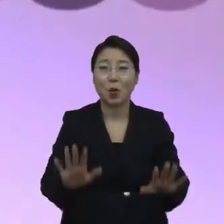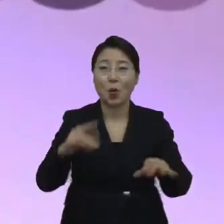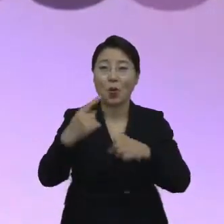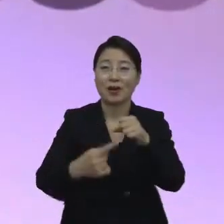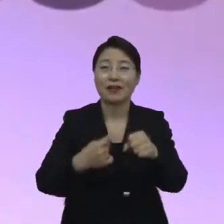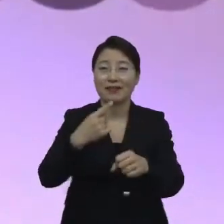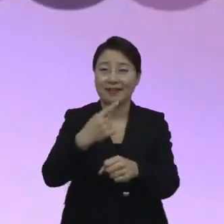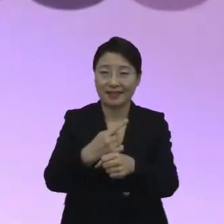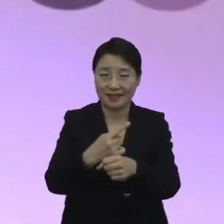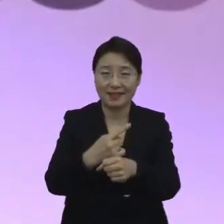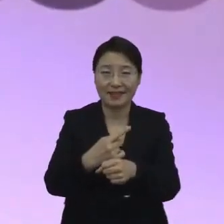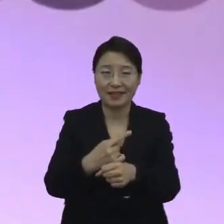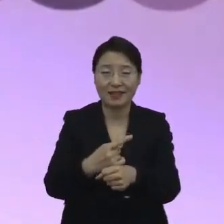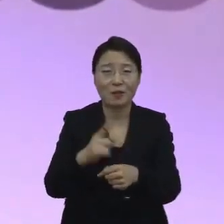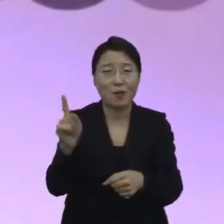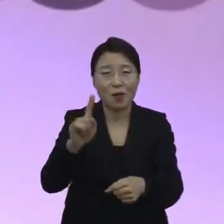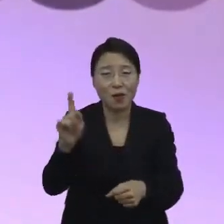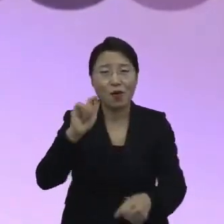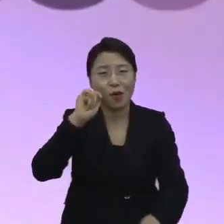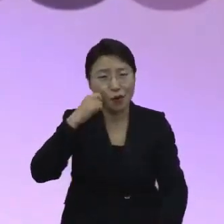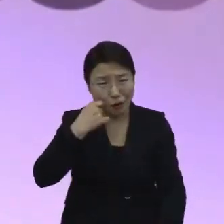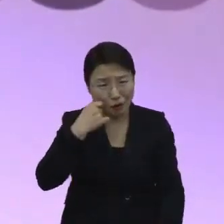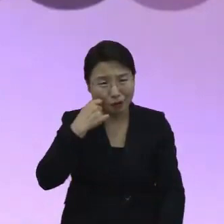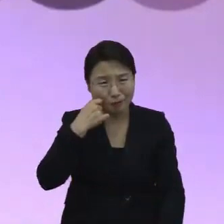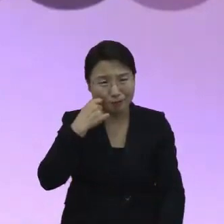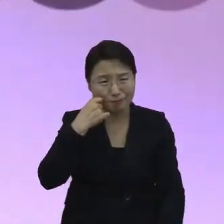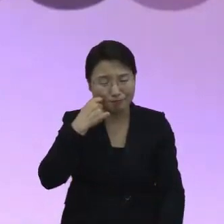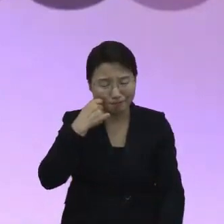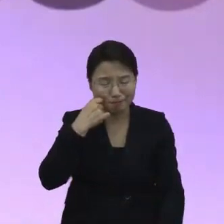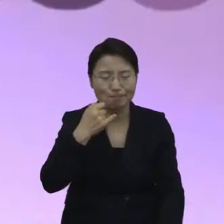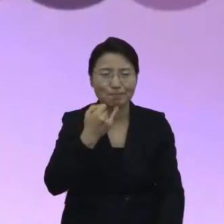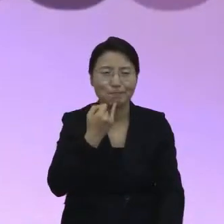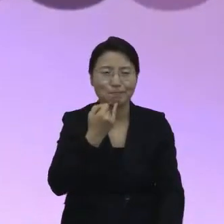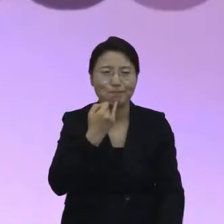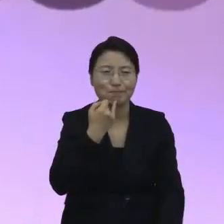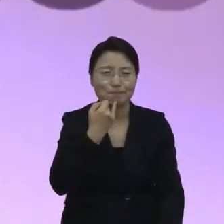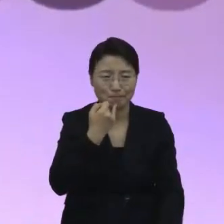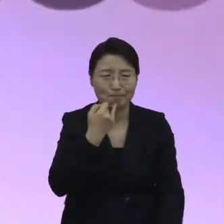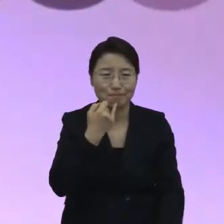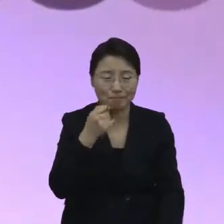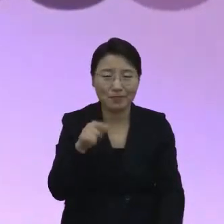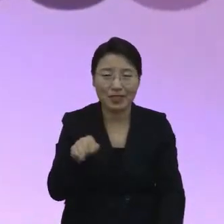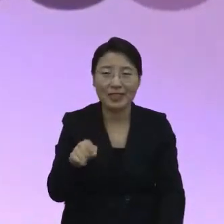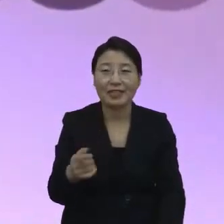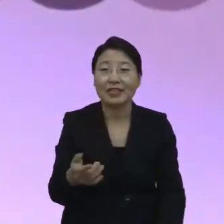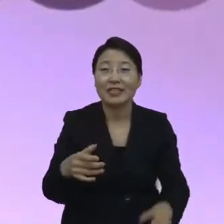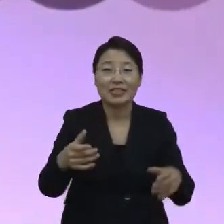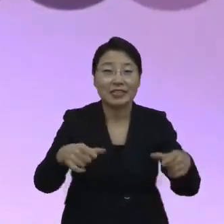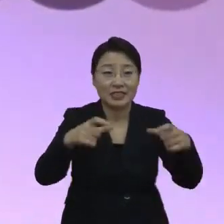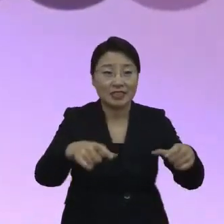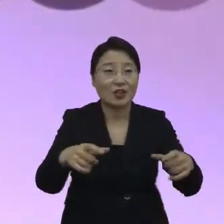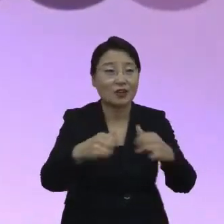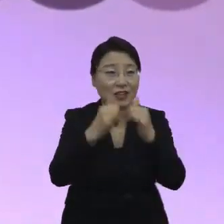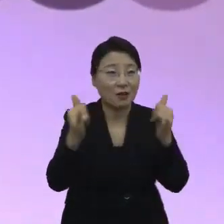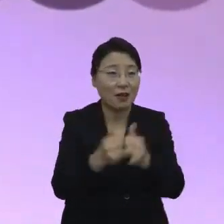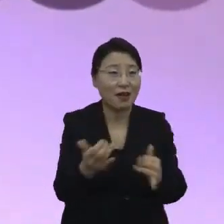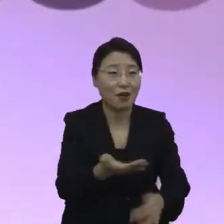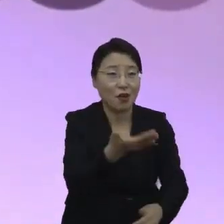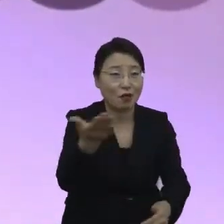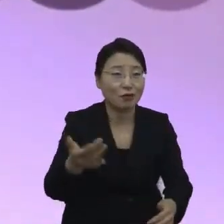해에 어떠한 어려움이 있더라도 우리 지역사회 여러 지도자께서 어깨에 어깨를